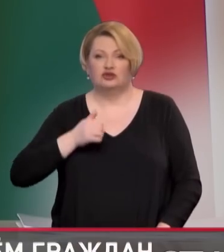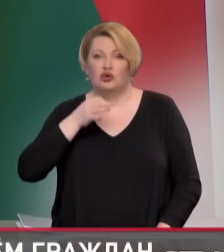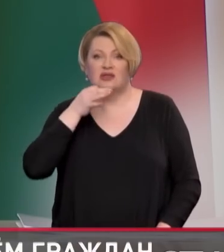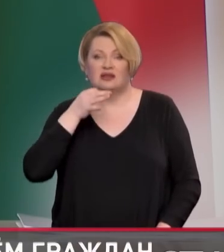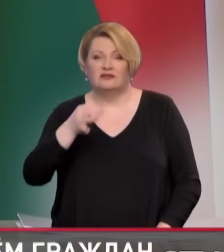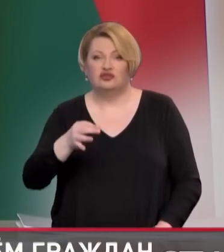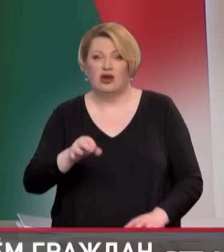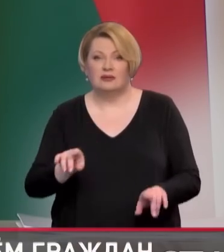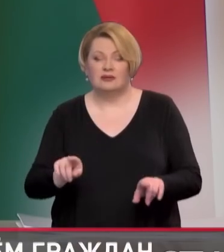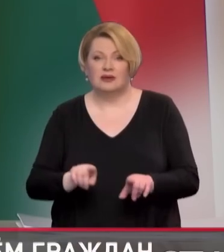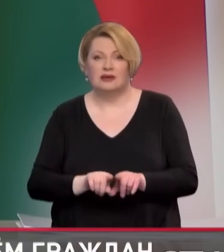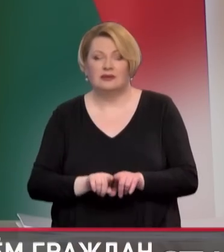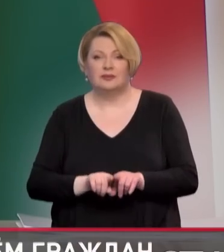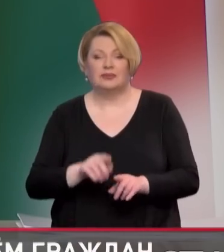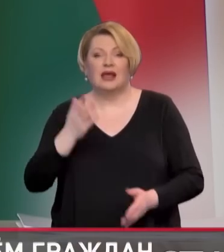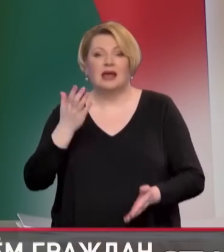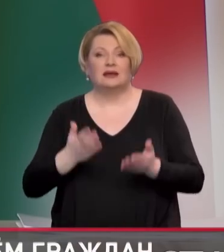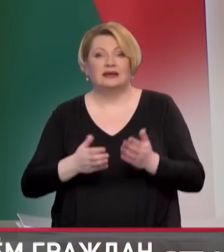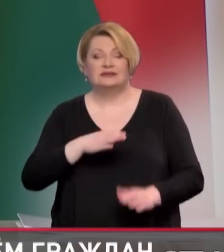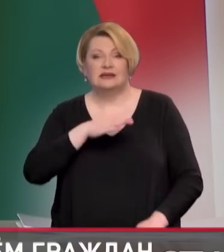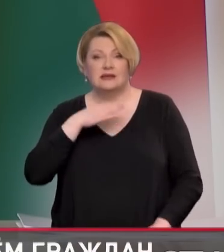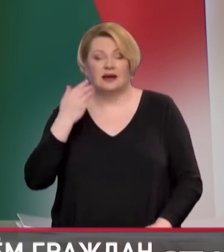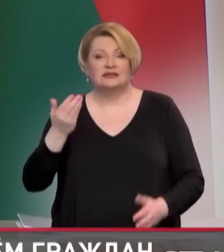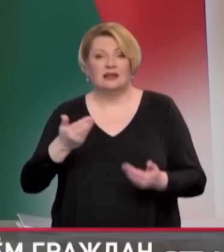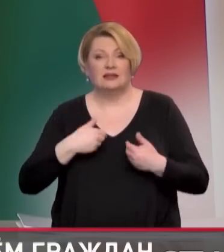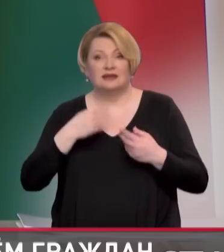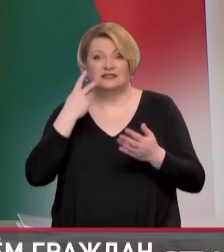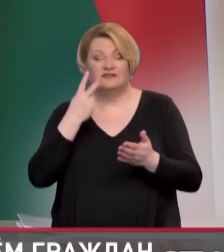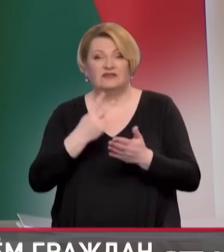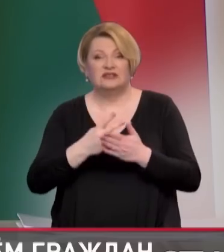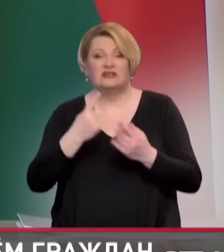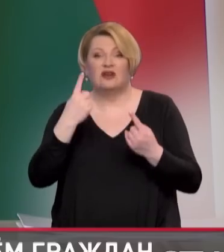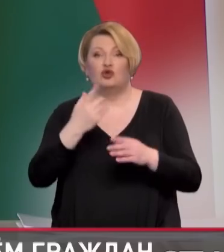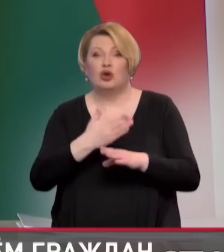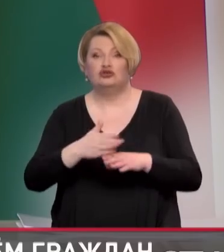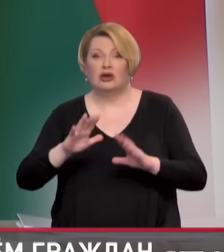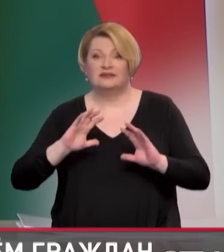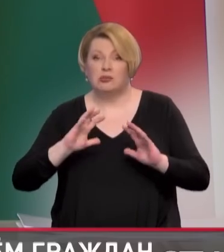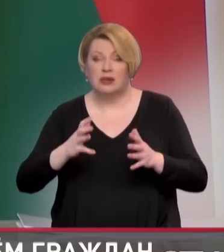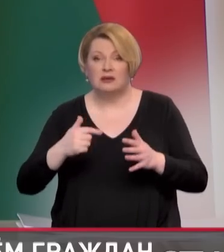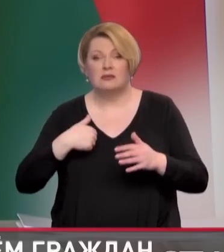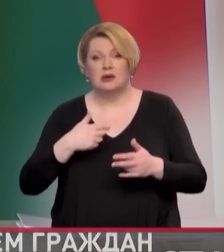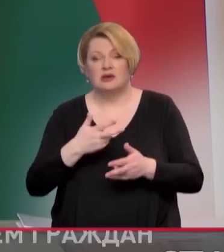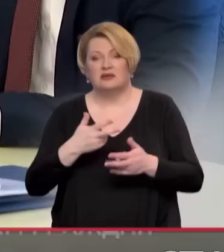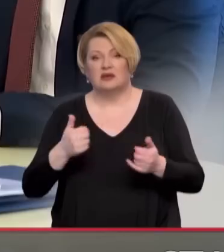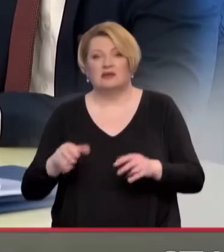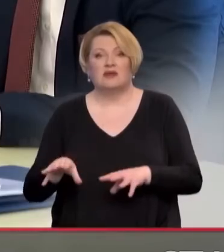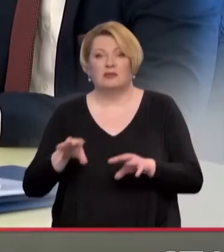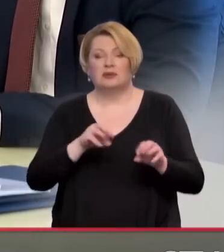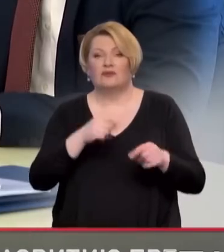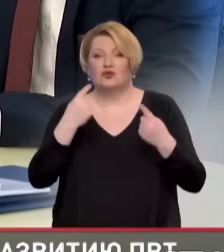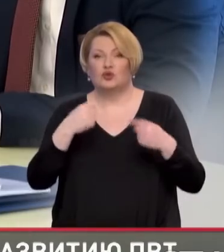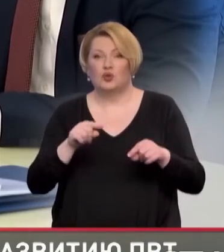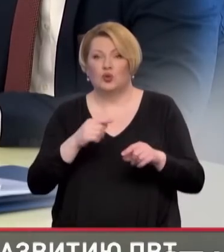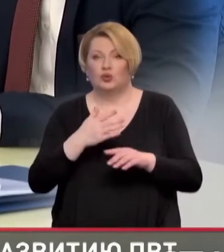них. Если не хотят нас видеть в одной части планеты, мы, естественно, идем в другую